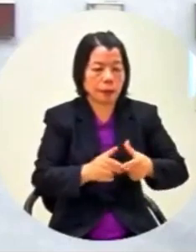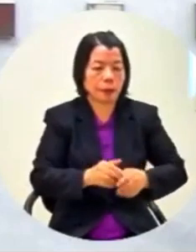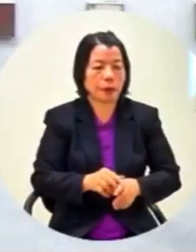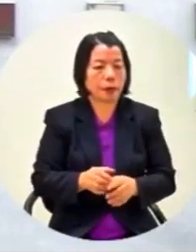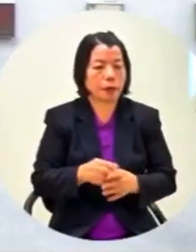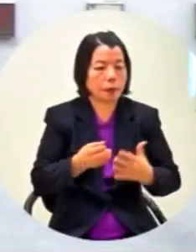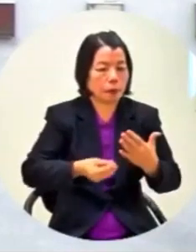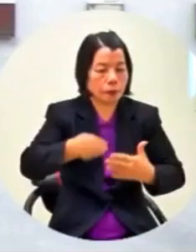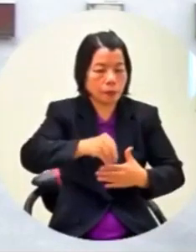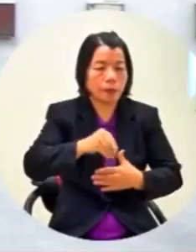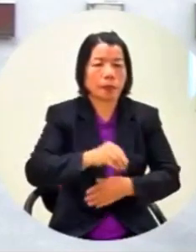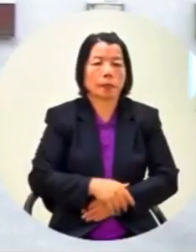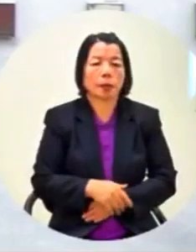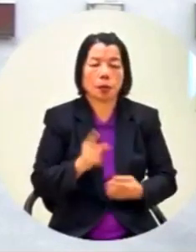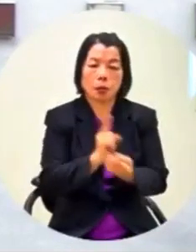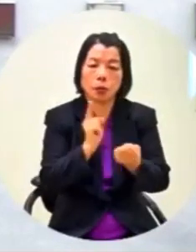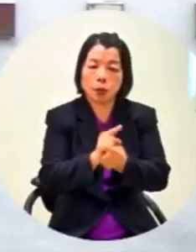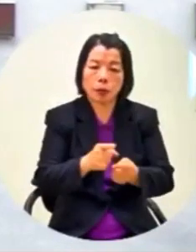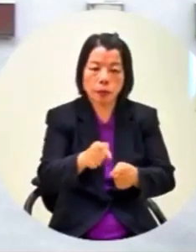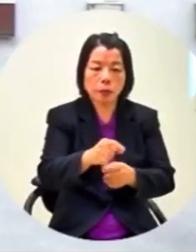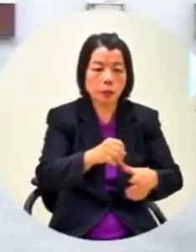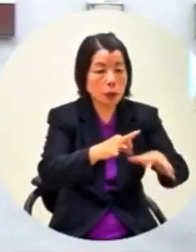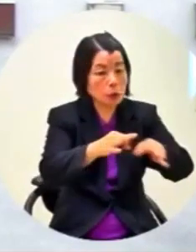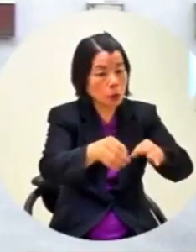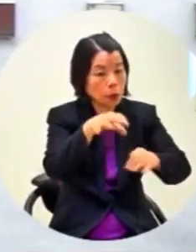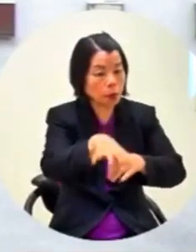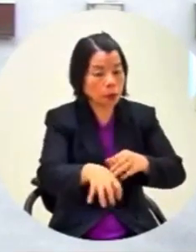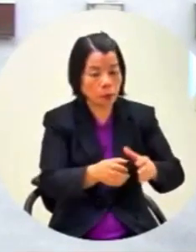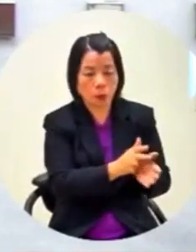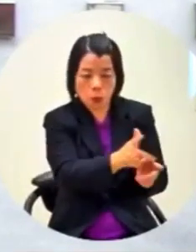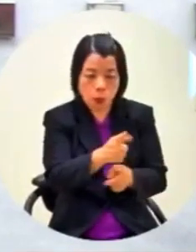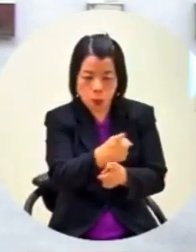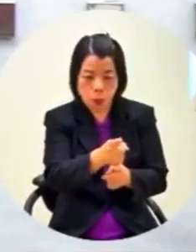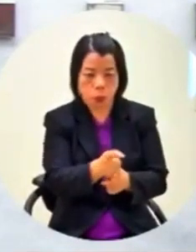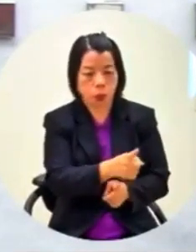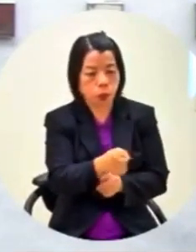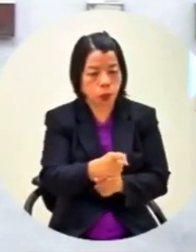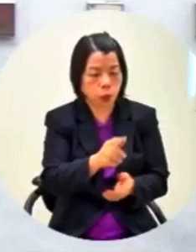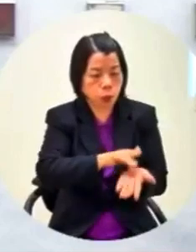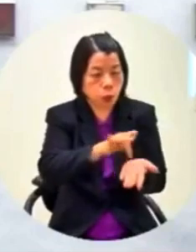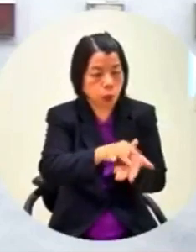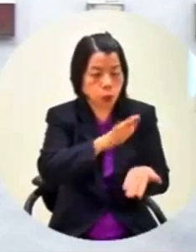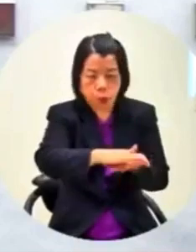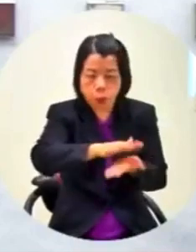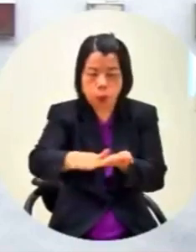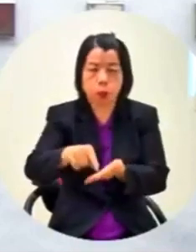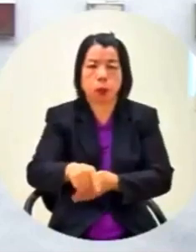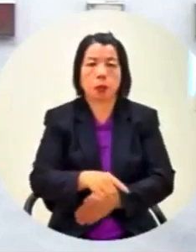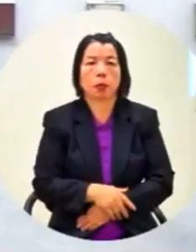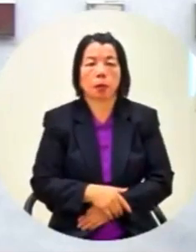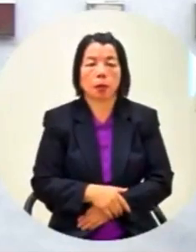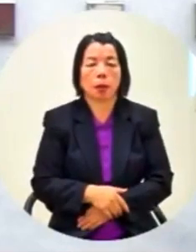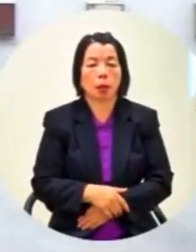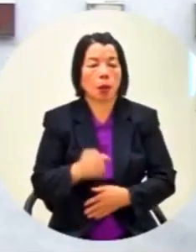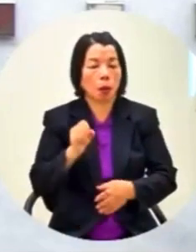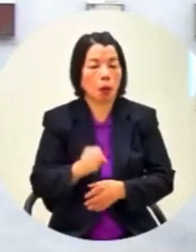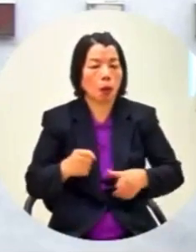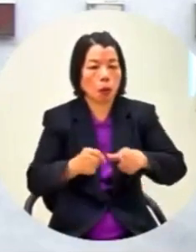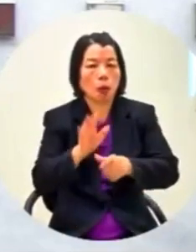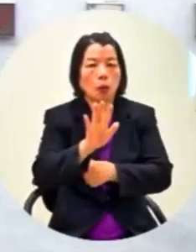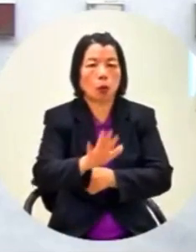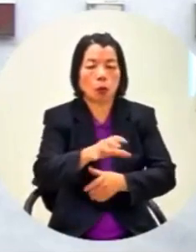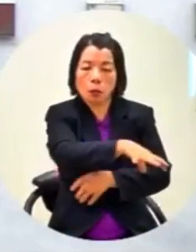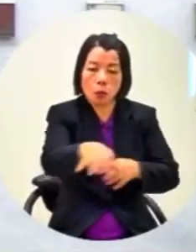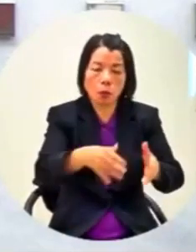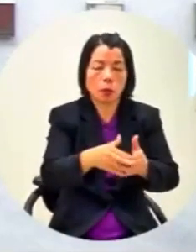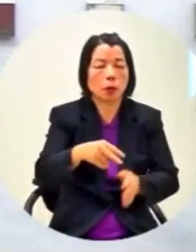域的消毒。截至4月30日止，针对公有市场部分，我们已经进行了